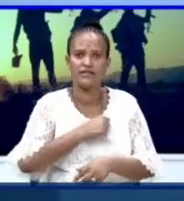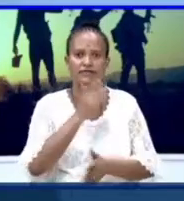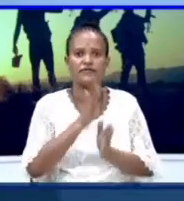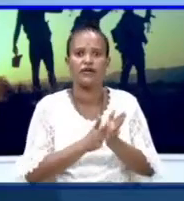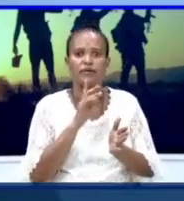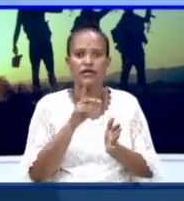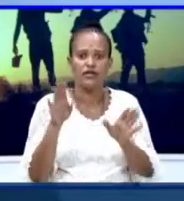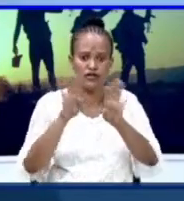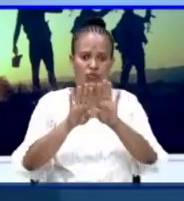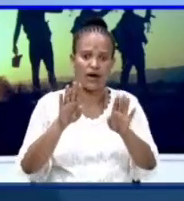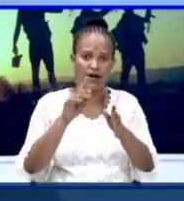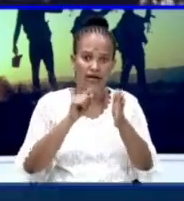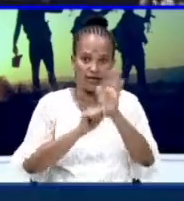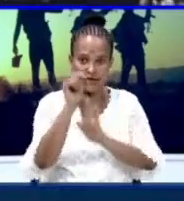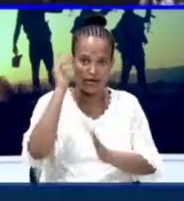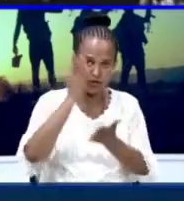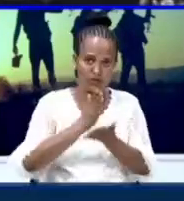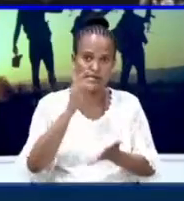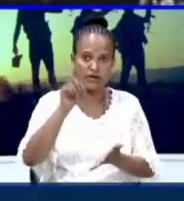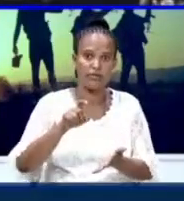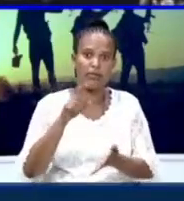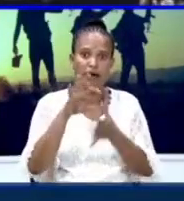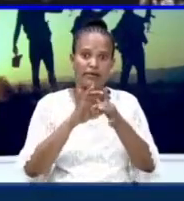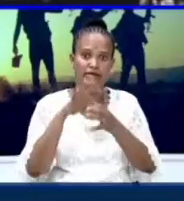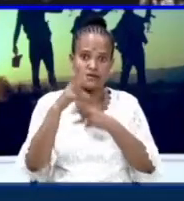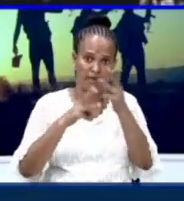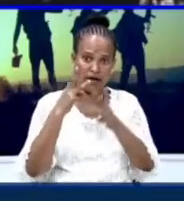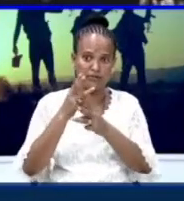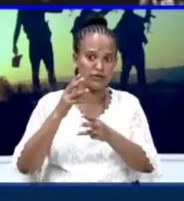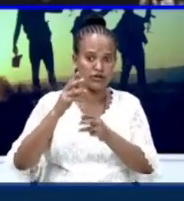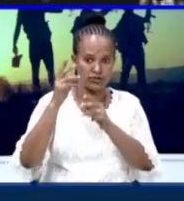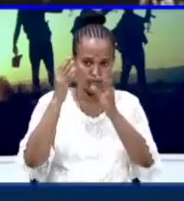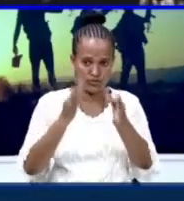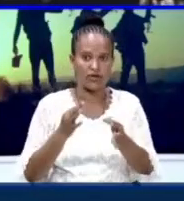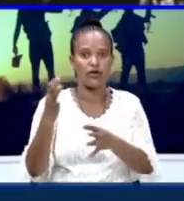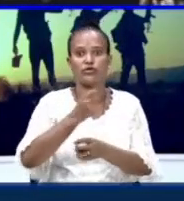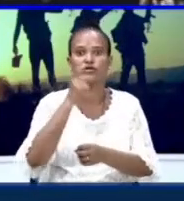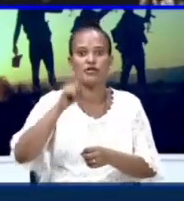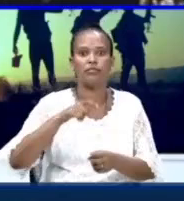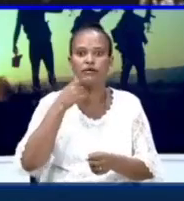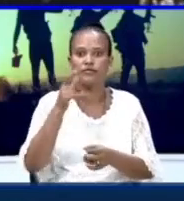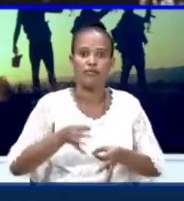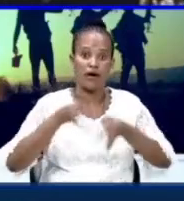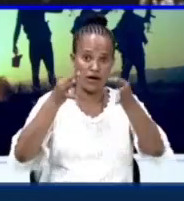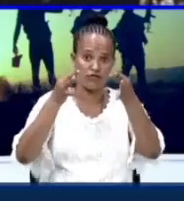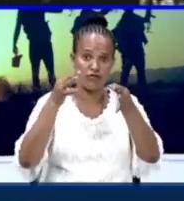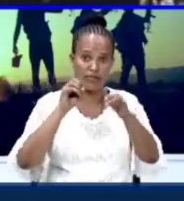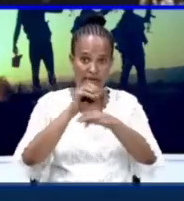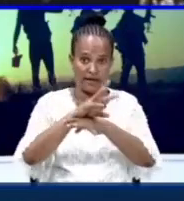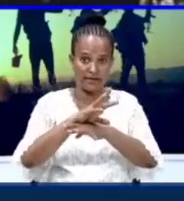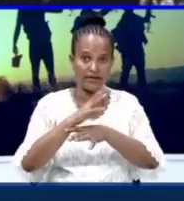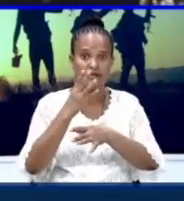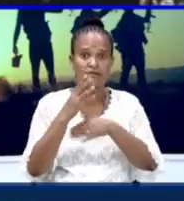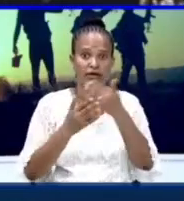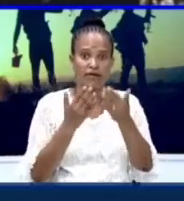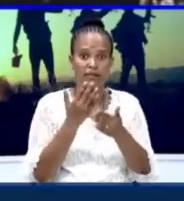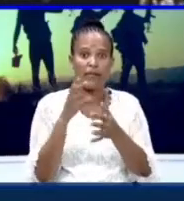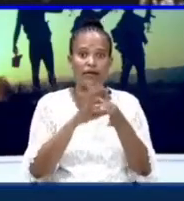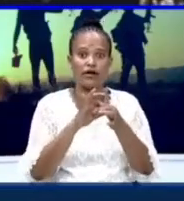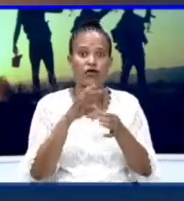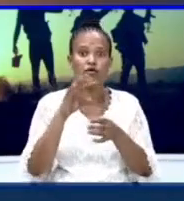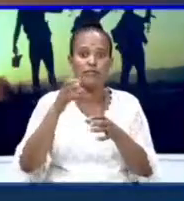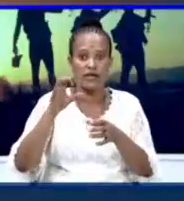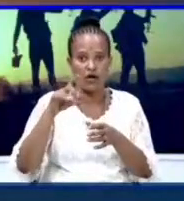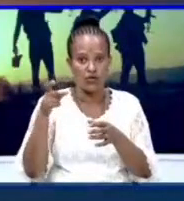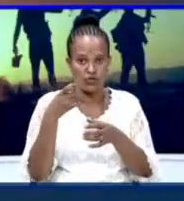ዕፅዋ ትግራይ ዶ ክብል ይግባእ? ማሕበረሰብ ዓለም ስጉምቲ ክወስድ ይግባእ? ክብሉ ዘመሓላለፎ መልእኽቲ ዛዕባ ማሕበራዊ ሚድያ ኮይኑ